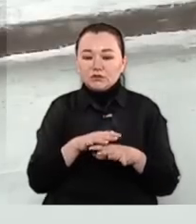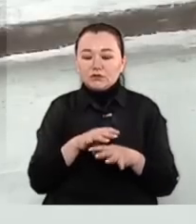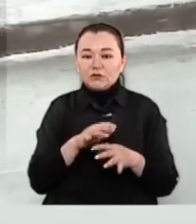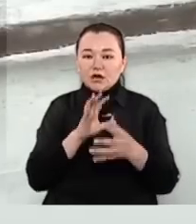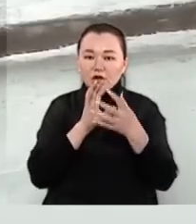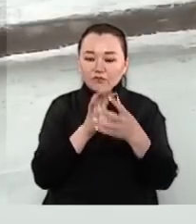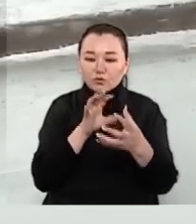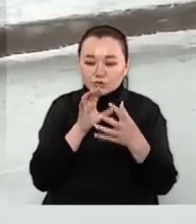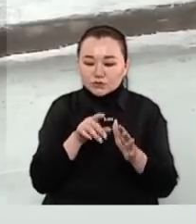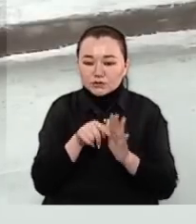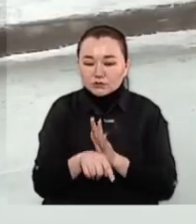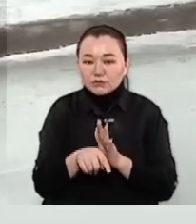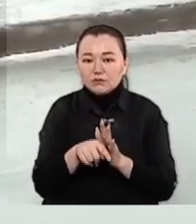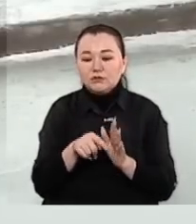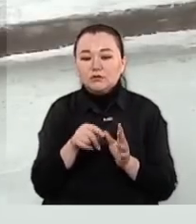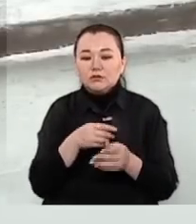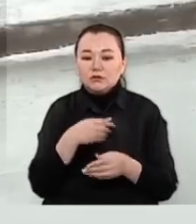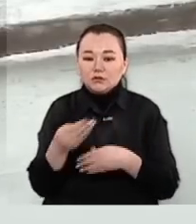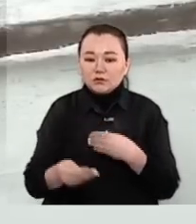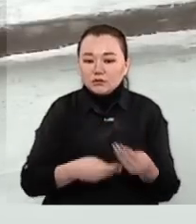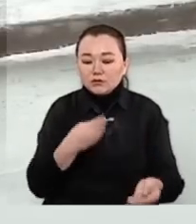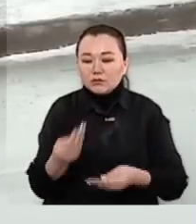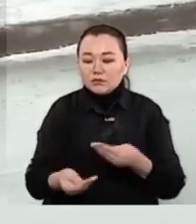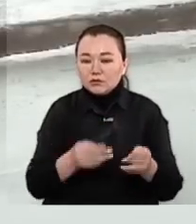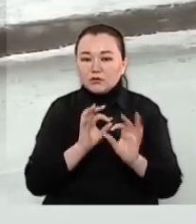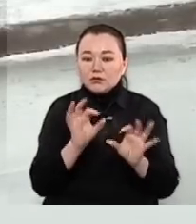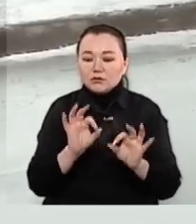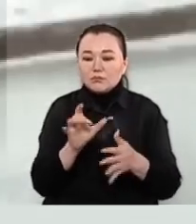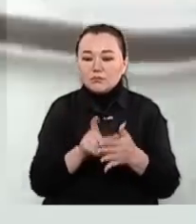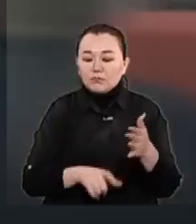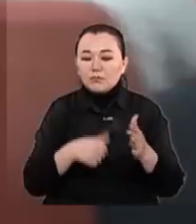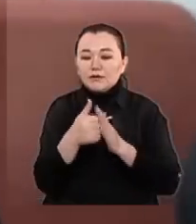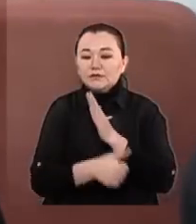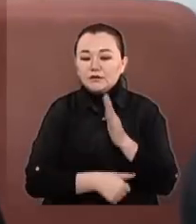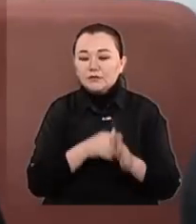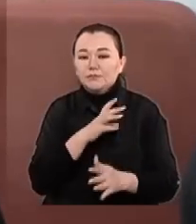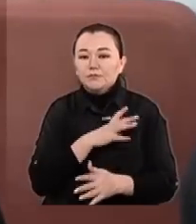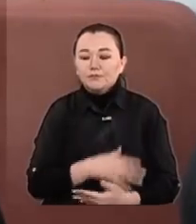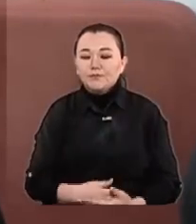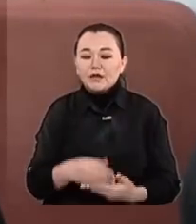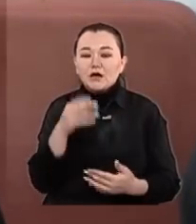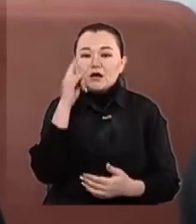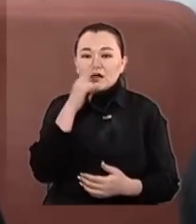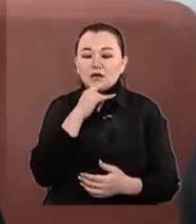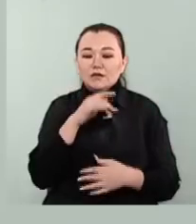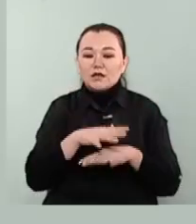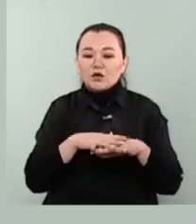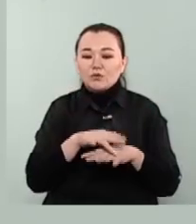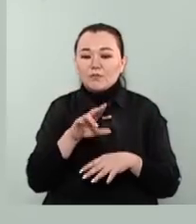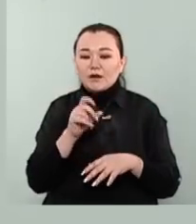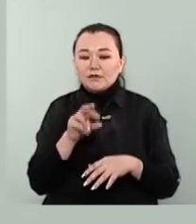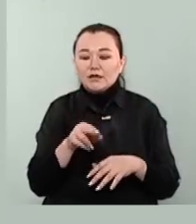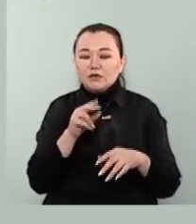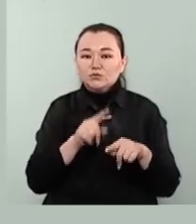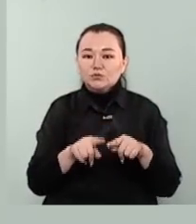қоғамдық көліктерде таратып шықтық біздің үгіт-насихат материалдарымызды. Ал Қазақстанның халық партиясы